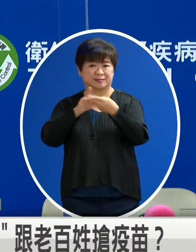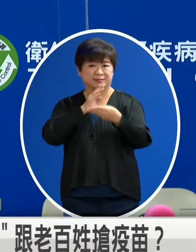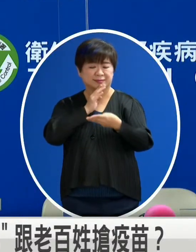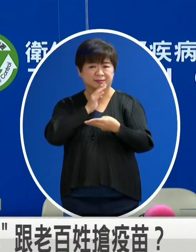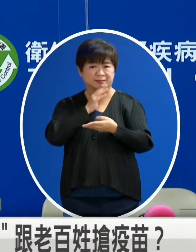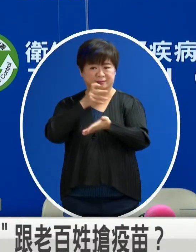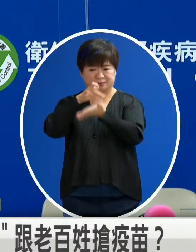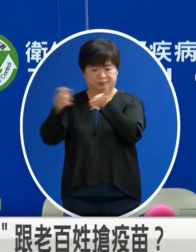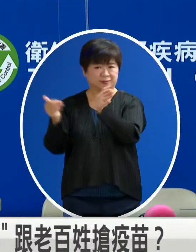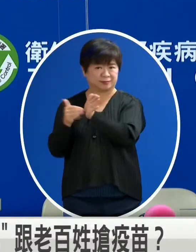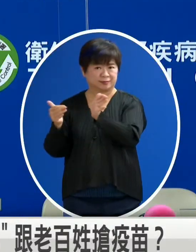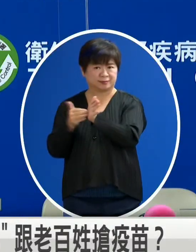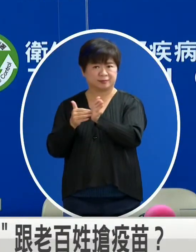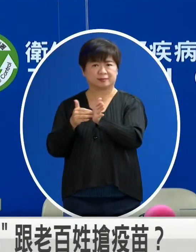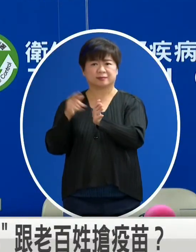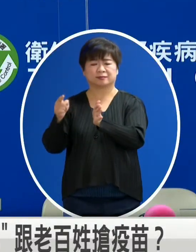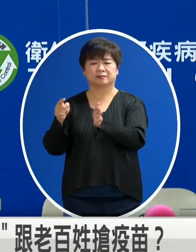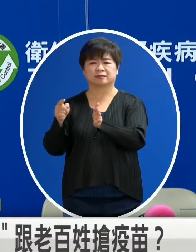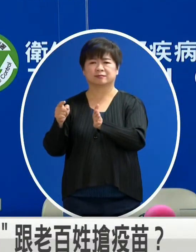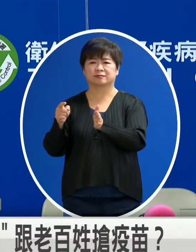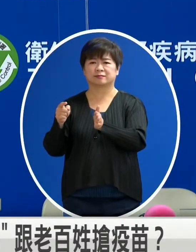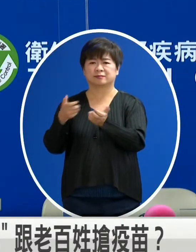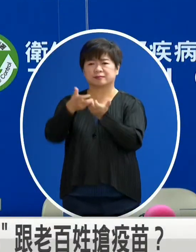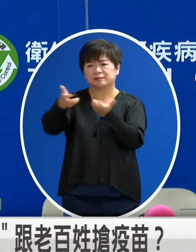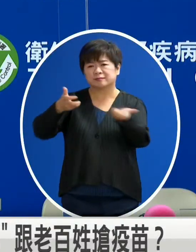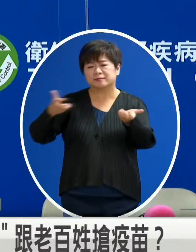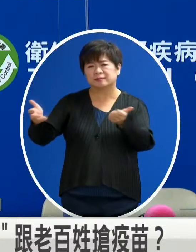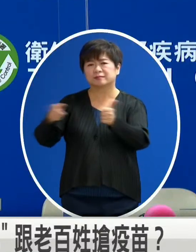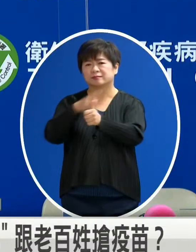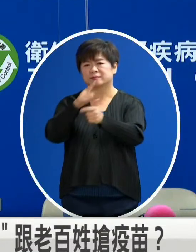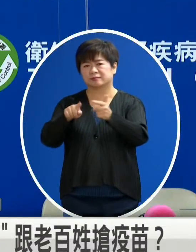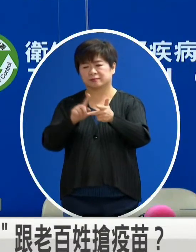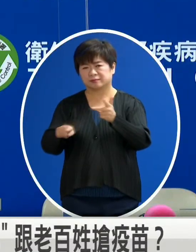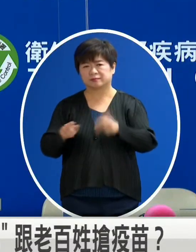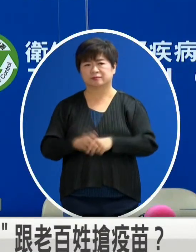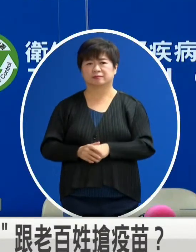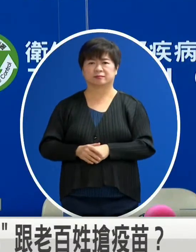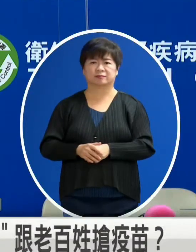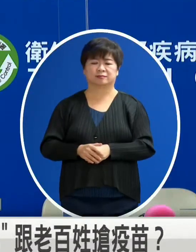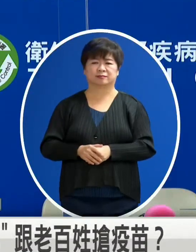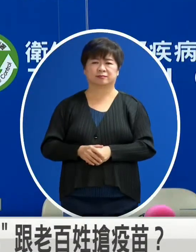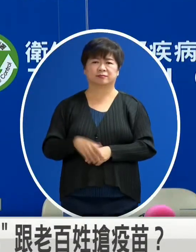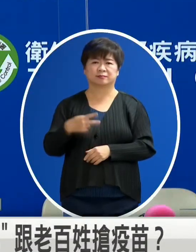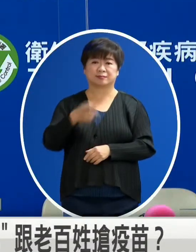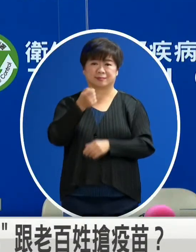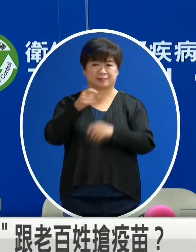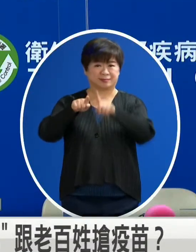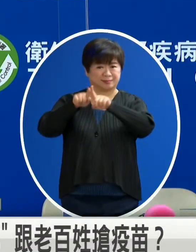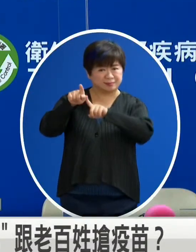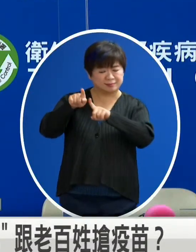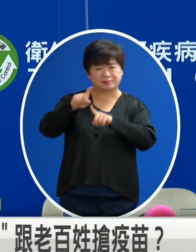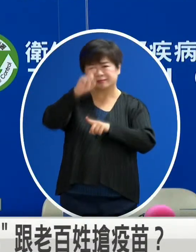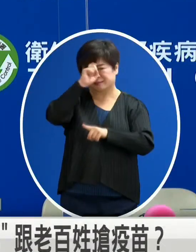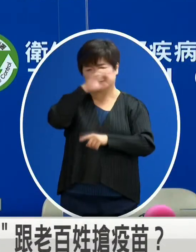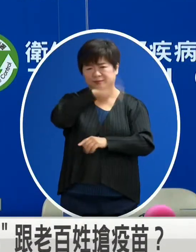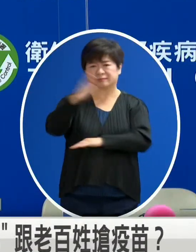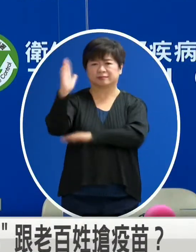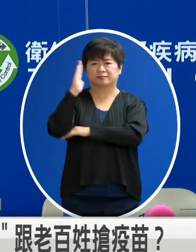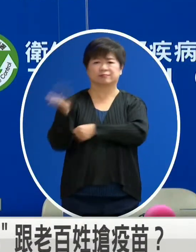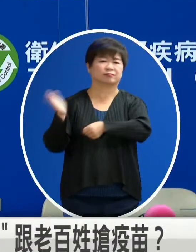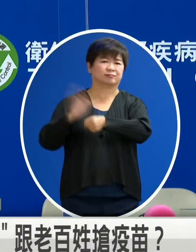已经有造册的人。上面的一个分类，那这样还有一点差异，那我也请地方政府赶快把它补全